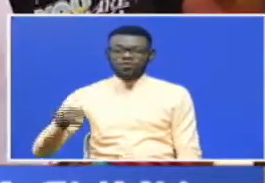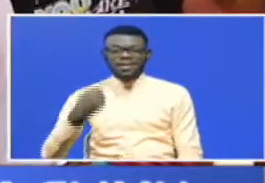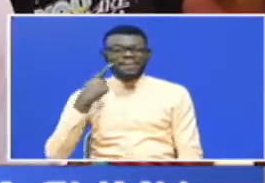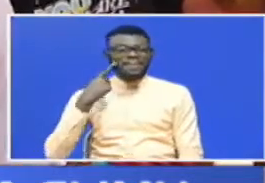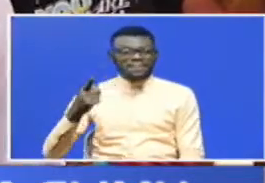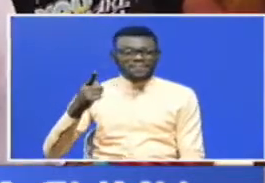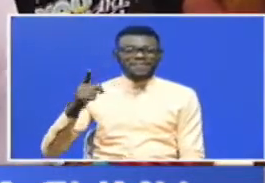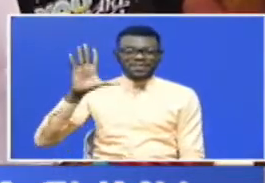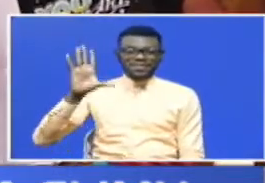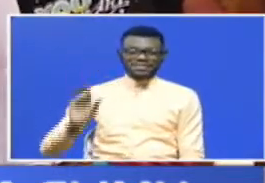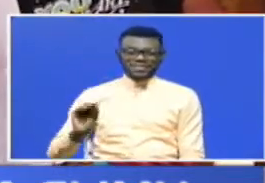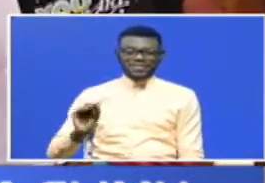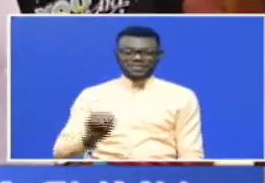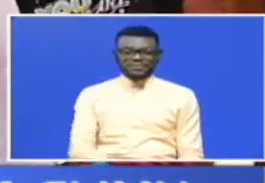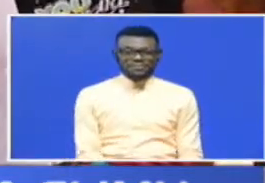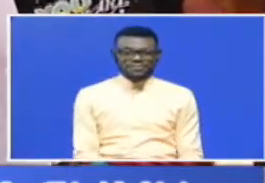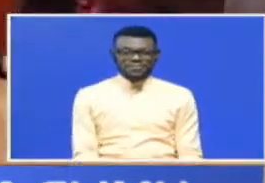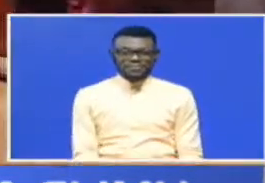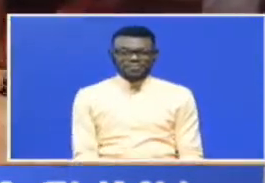21,150.